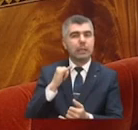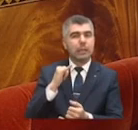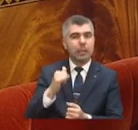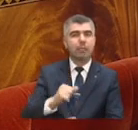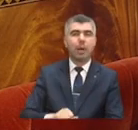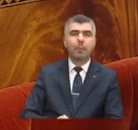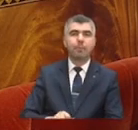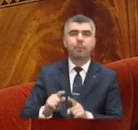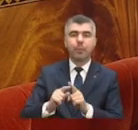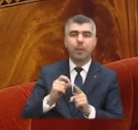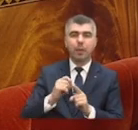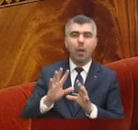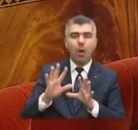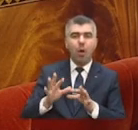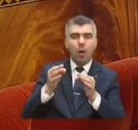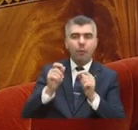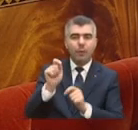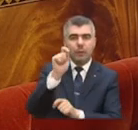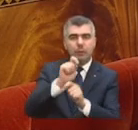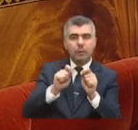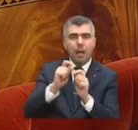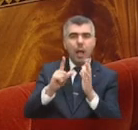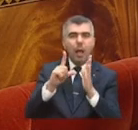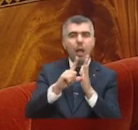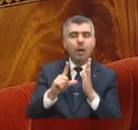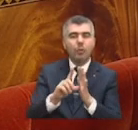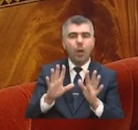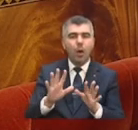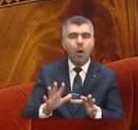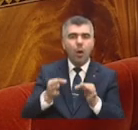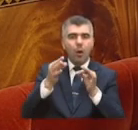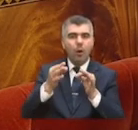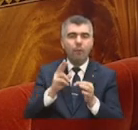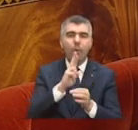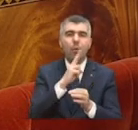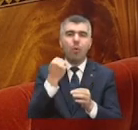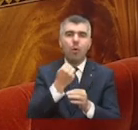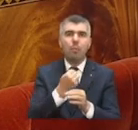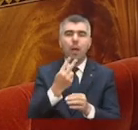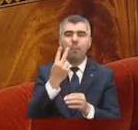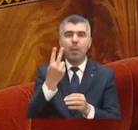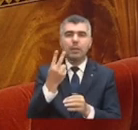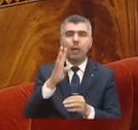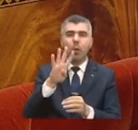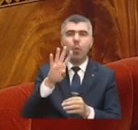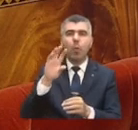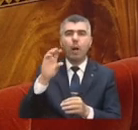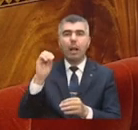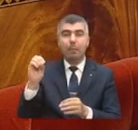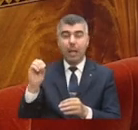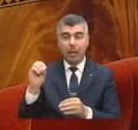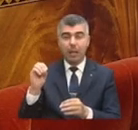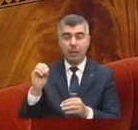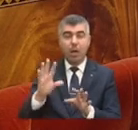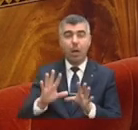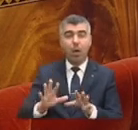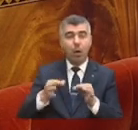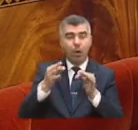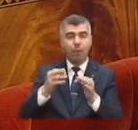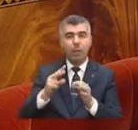خصص لدراسة مقترحات القوانين أثمرت عن تحديد موقف الحكومة من 240 مقترح قانون، نسبة